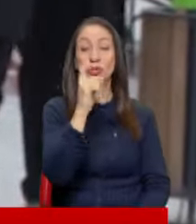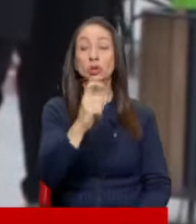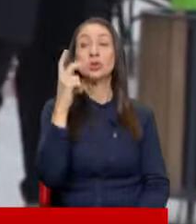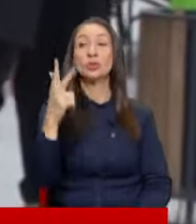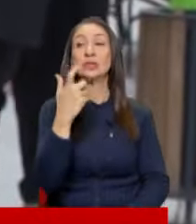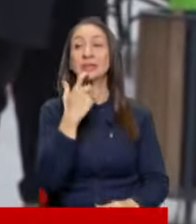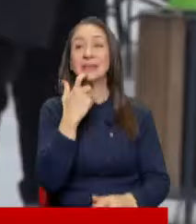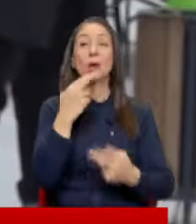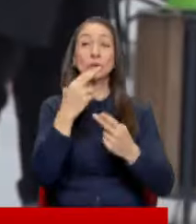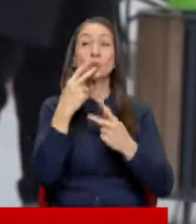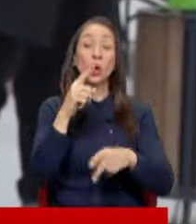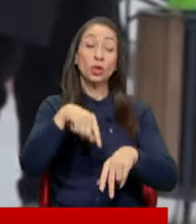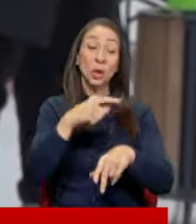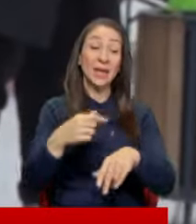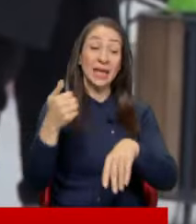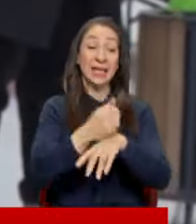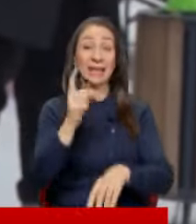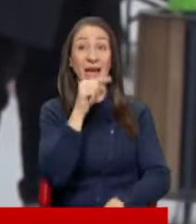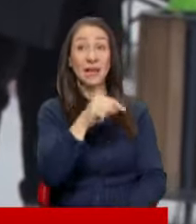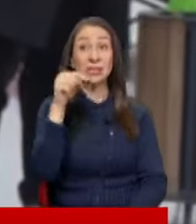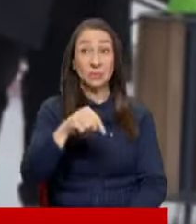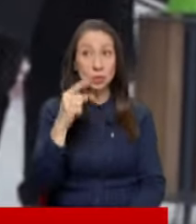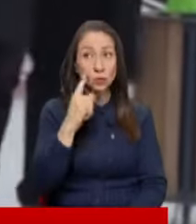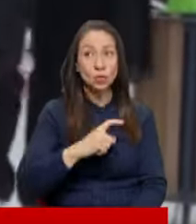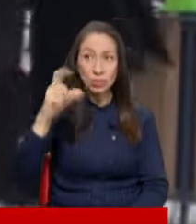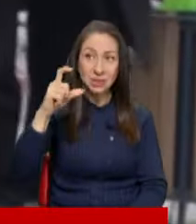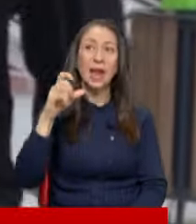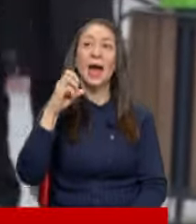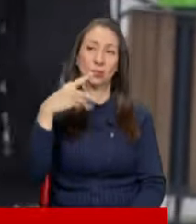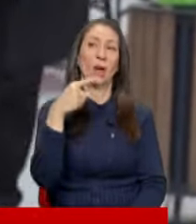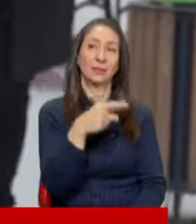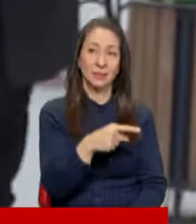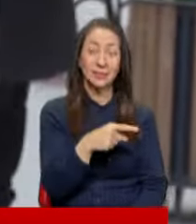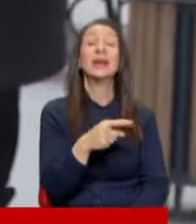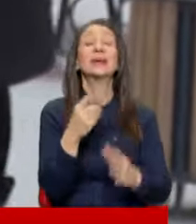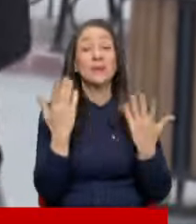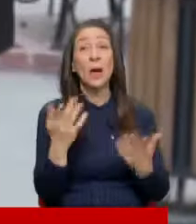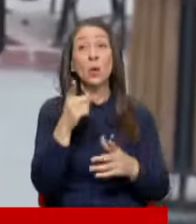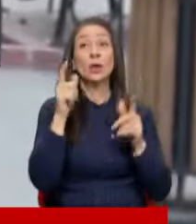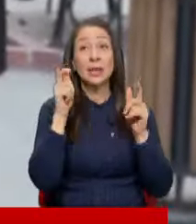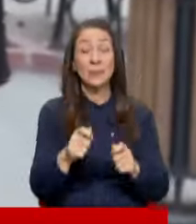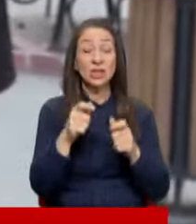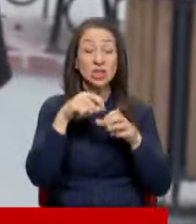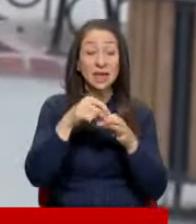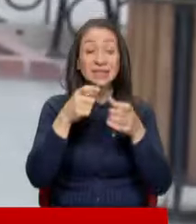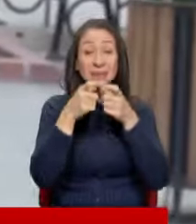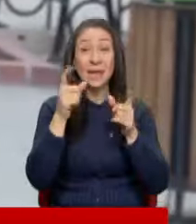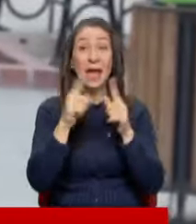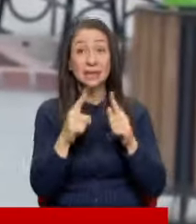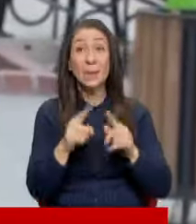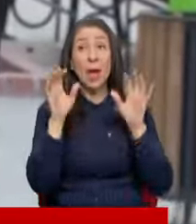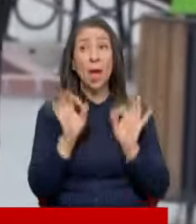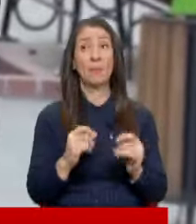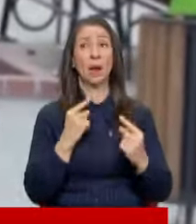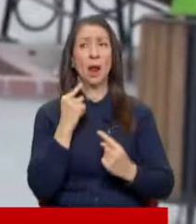yılındaki konuşmasında dönemin iktidarını şimdiki Cumhurbaşkanı Erdoğan ve onun yaptığı çay simit hesab hep